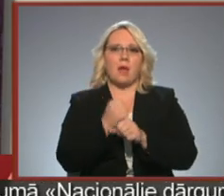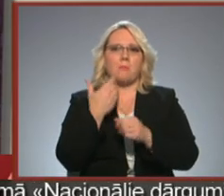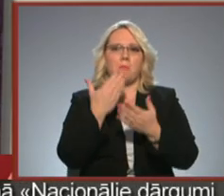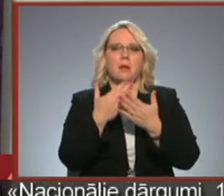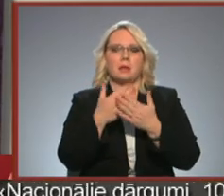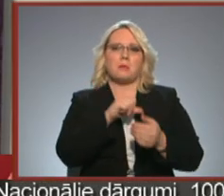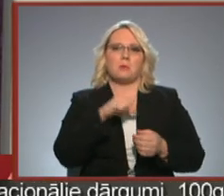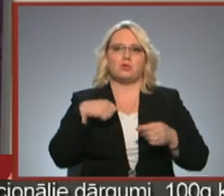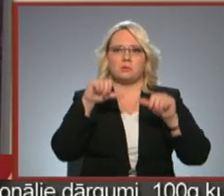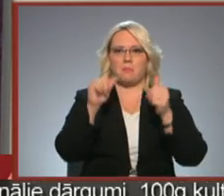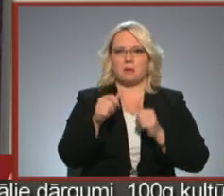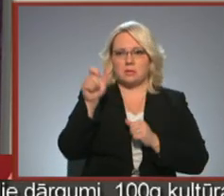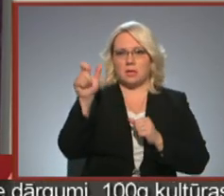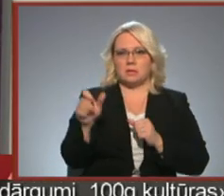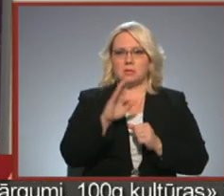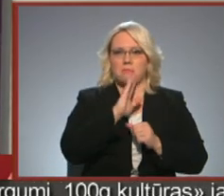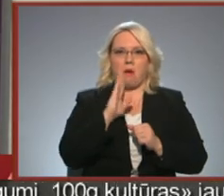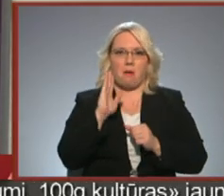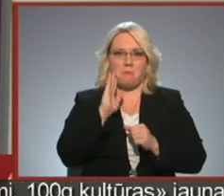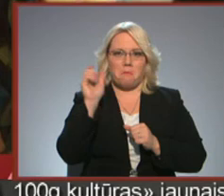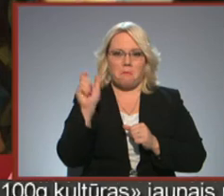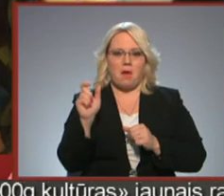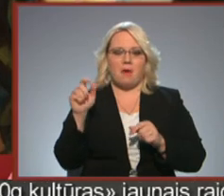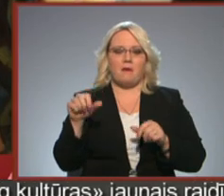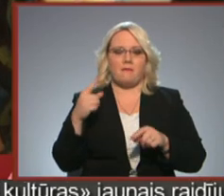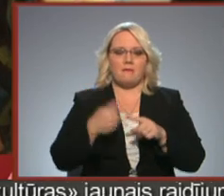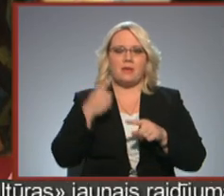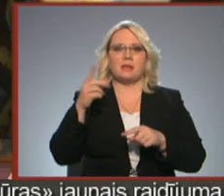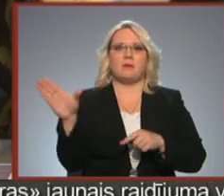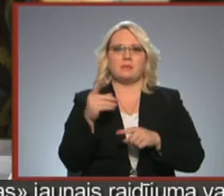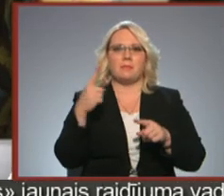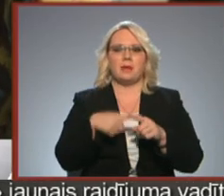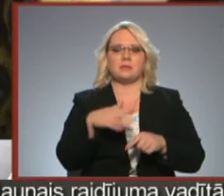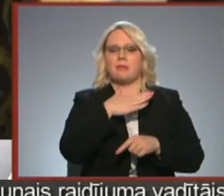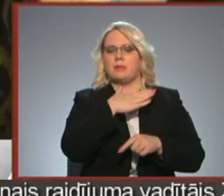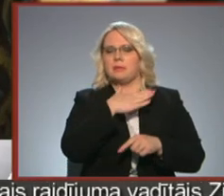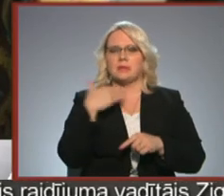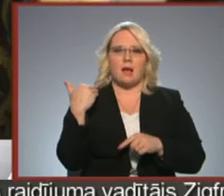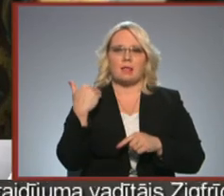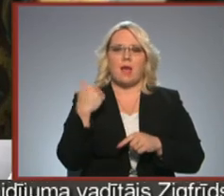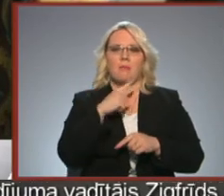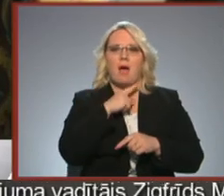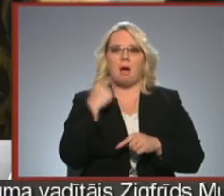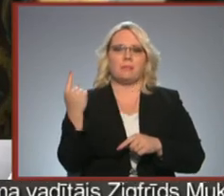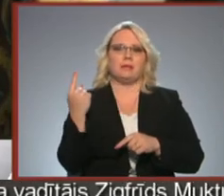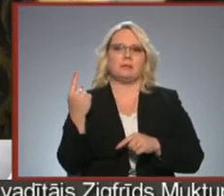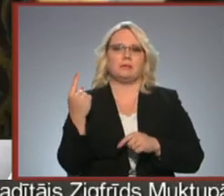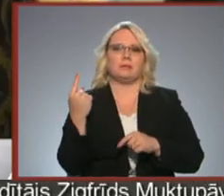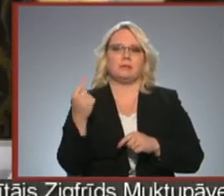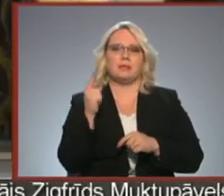pašas mākslinieces mamma. Vienreiz un pa visām reizēm man bija pilnīgi līdz kaklam apnicis.